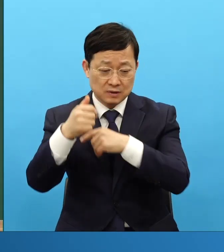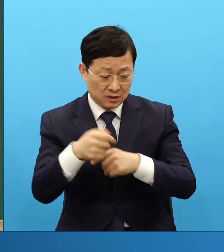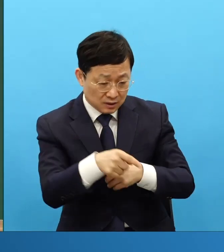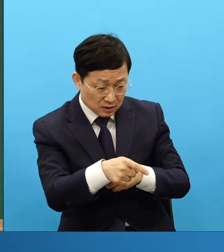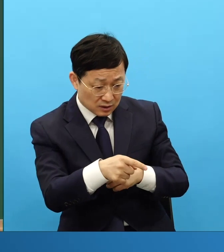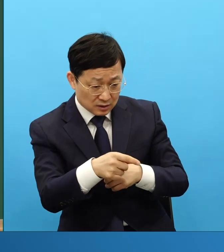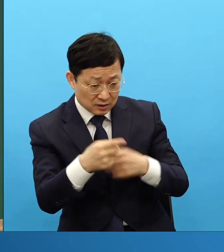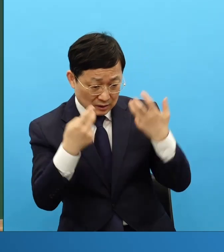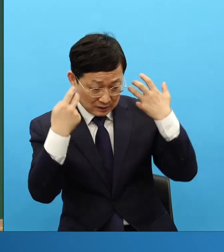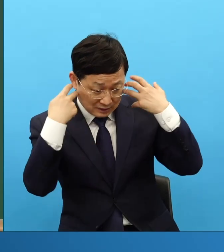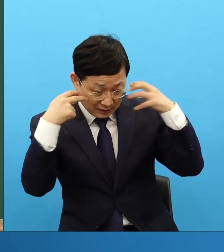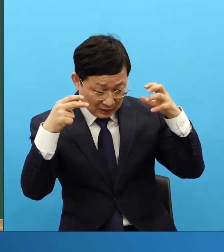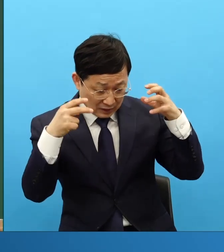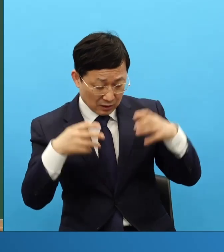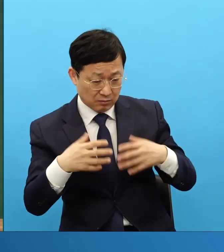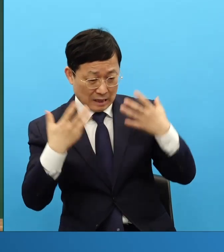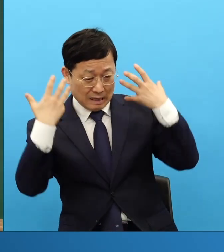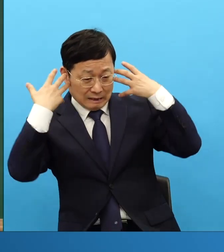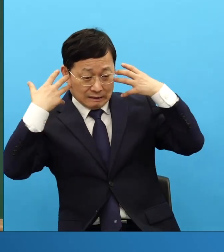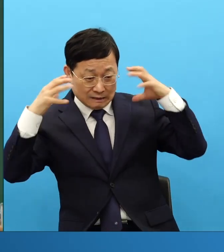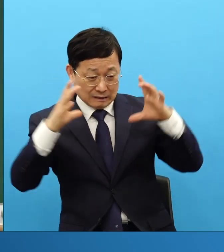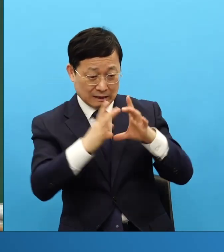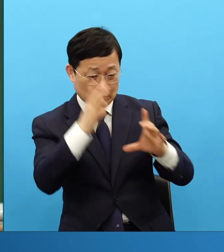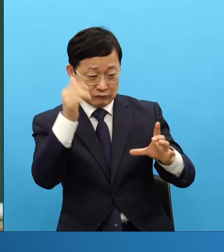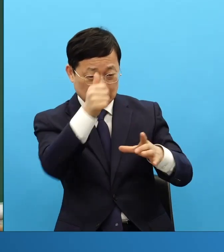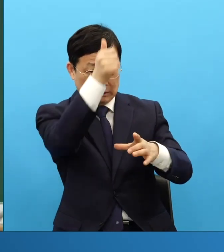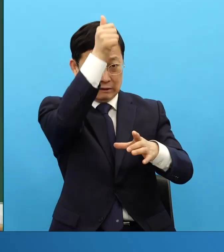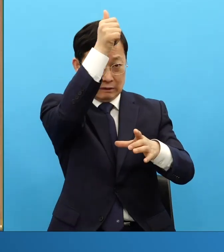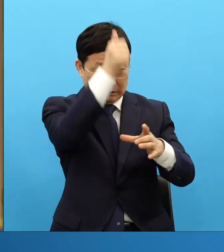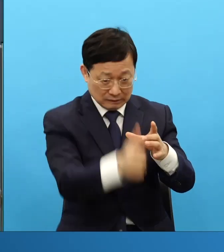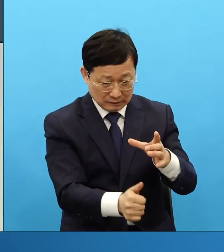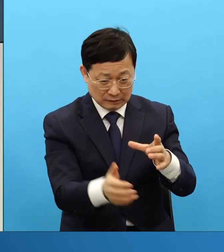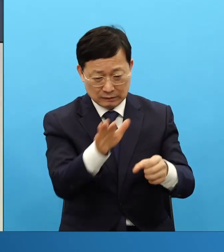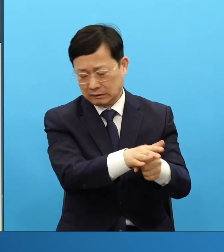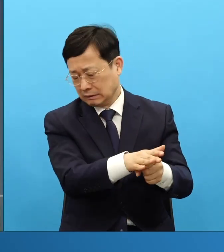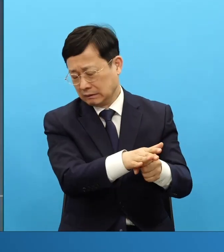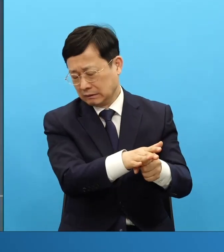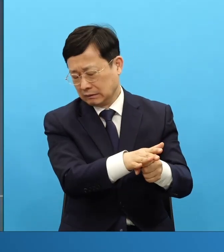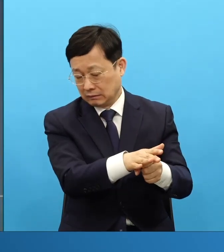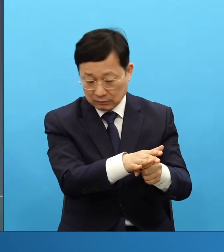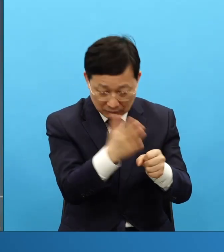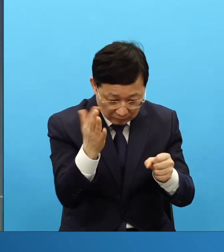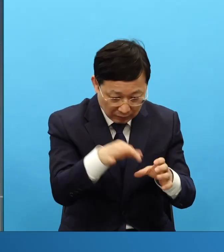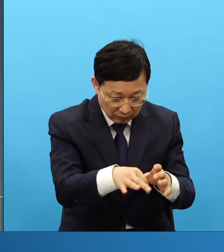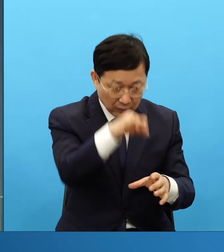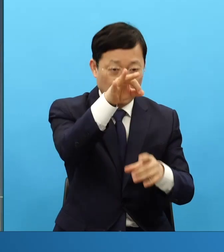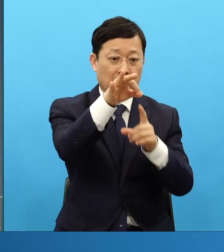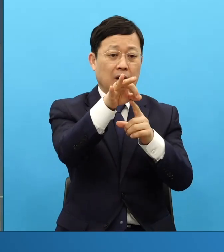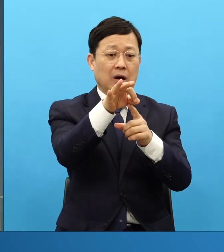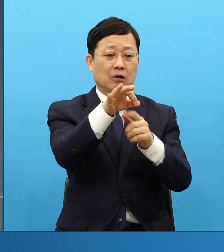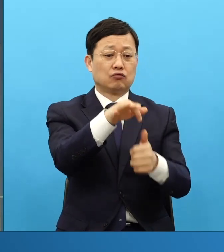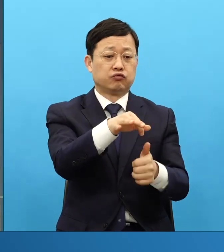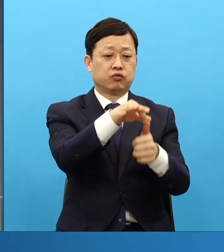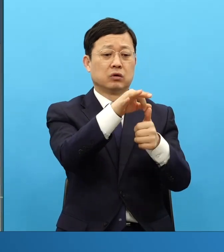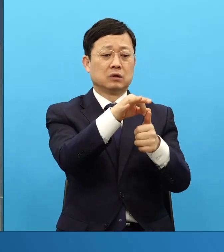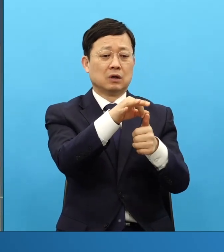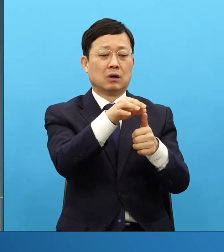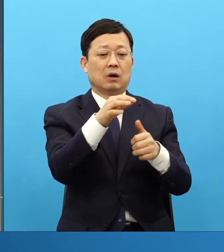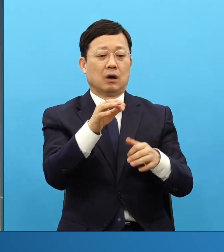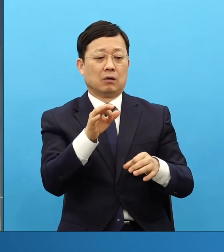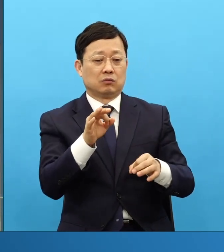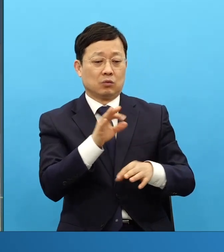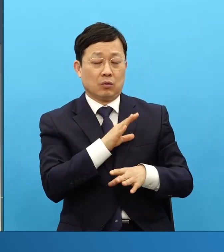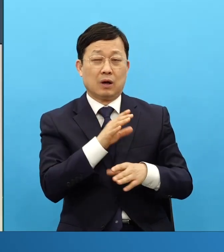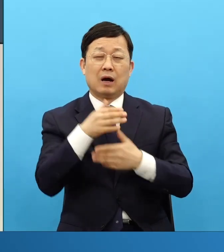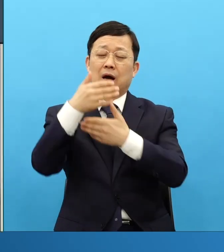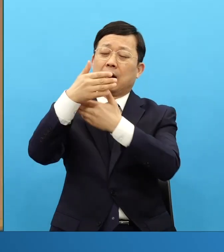살아났다 이 얘기는 아는 얘기죠. 그러나 하나님이 보실 때는 세계복음화를 놓은 거예요. And during his reign, yes, of course, everybody knows how Daniel went